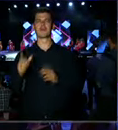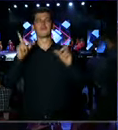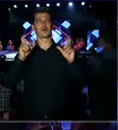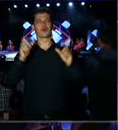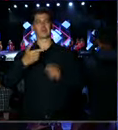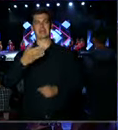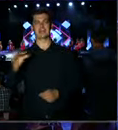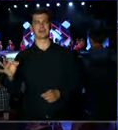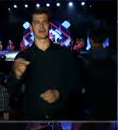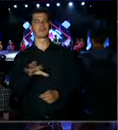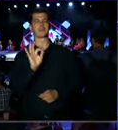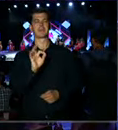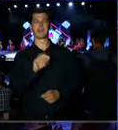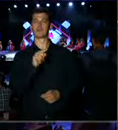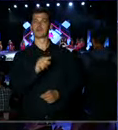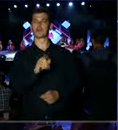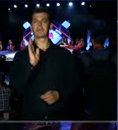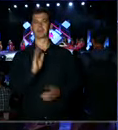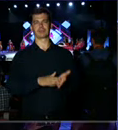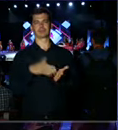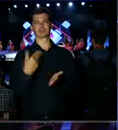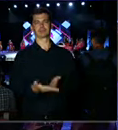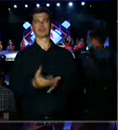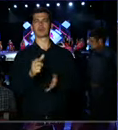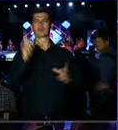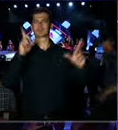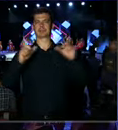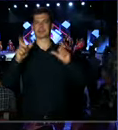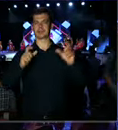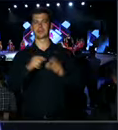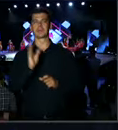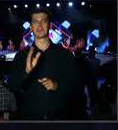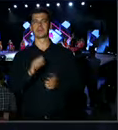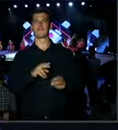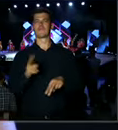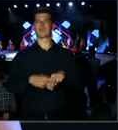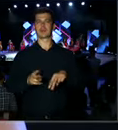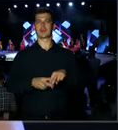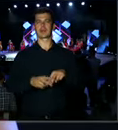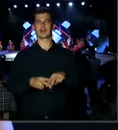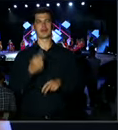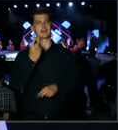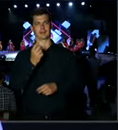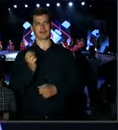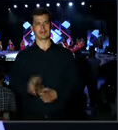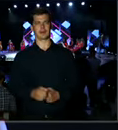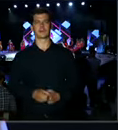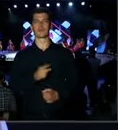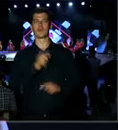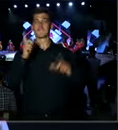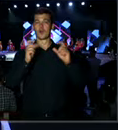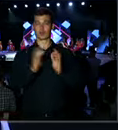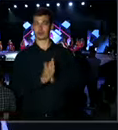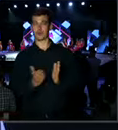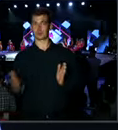Foto 2016 otrzyma za chwilę sesję zdjęciową od Fundacji Jedyna Taka, fotoksiążkę